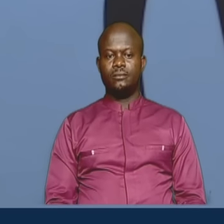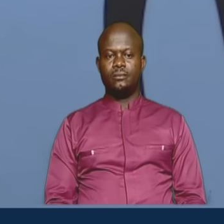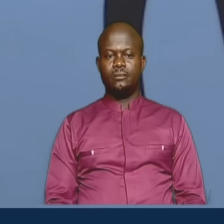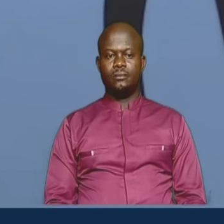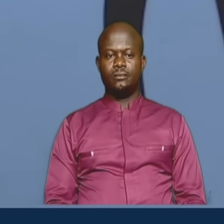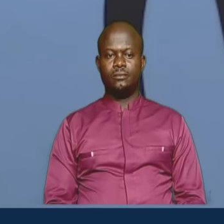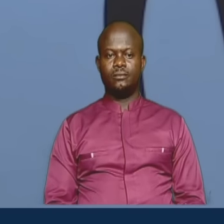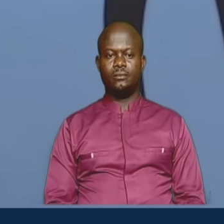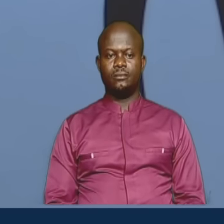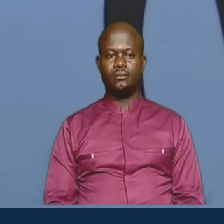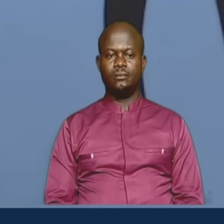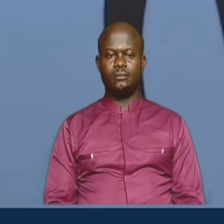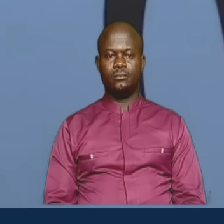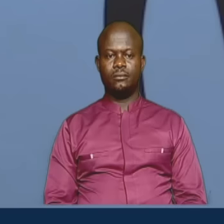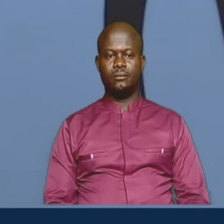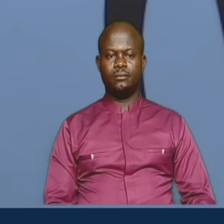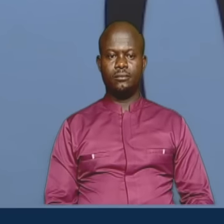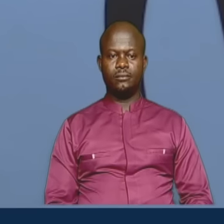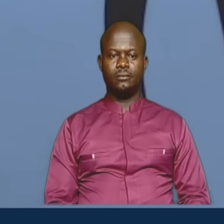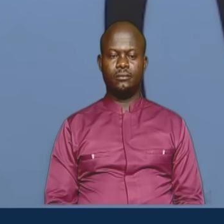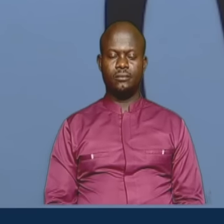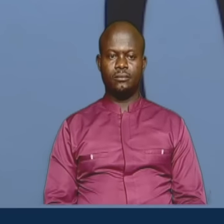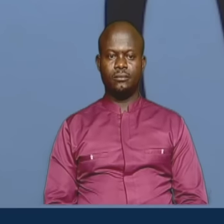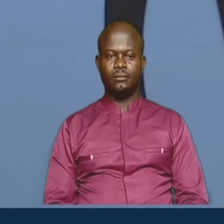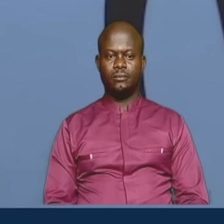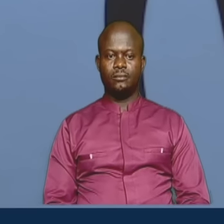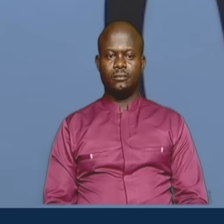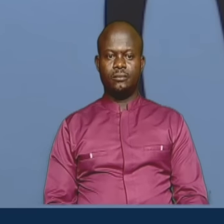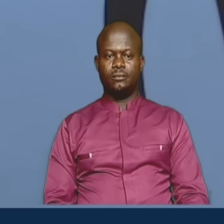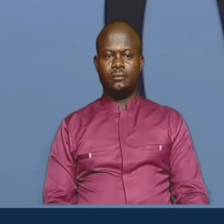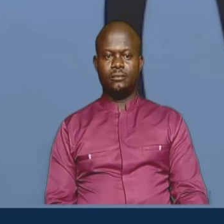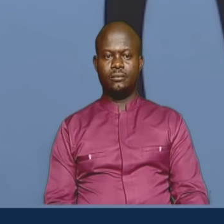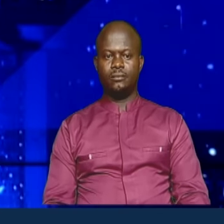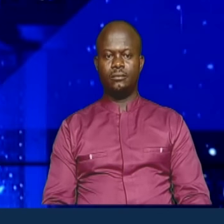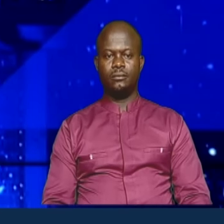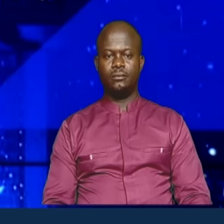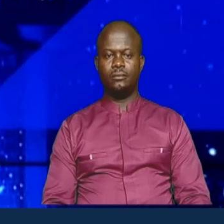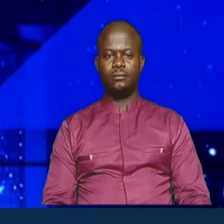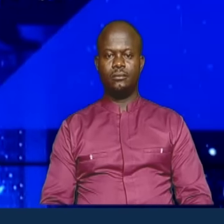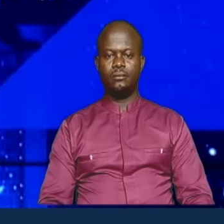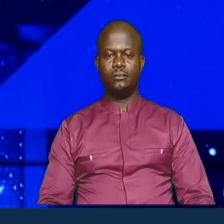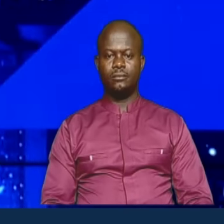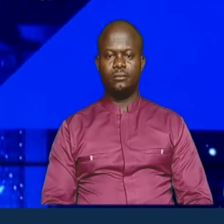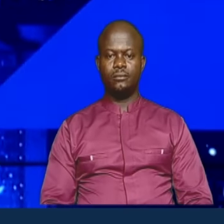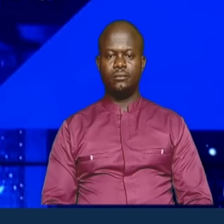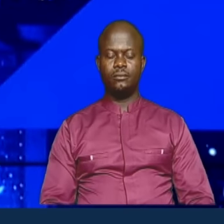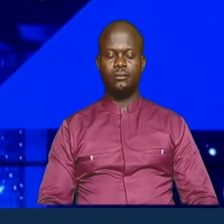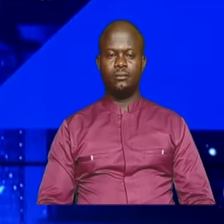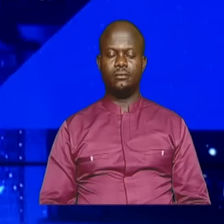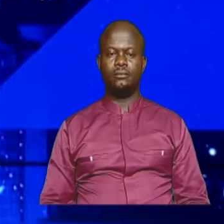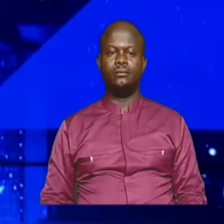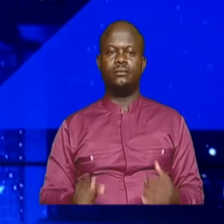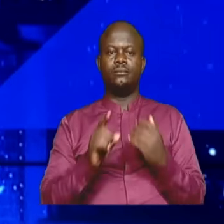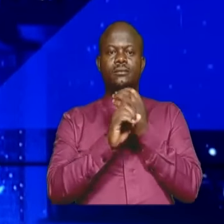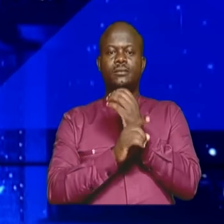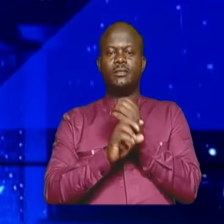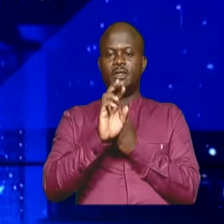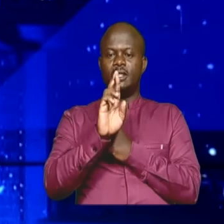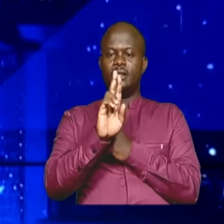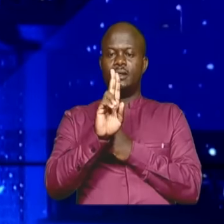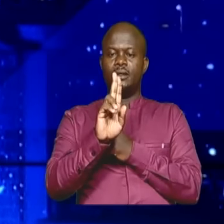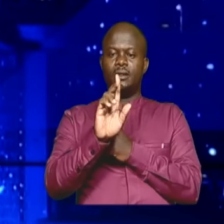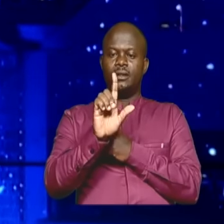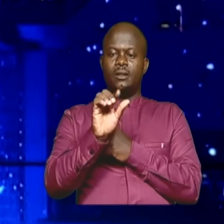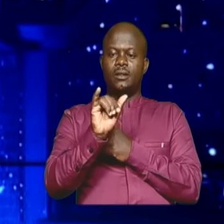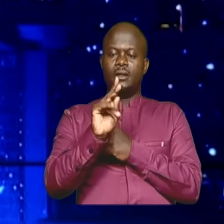you are an example to many, many nations around the world. Twerekeze mu karere ka Rulindo aho